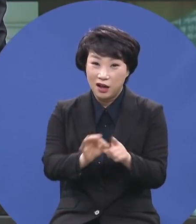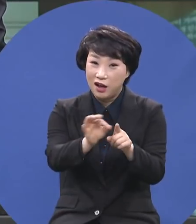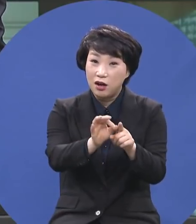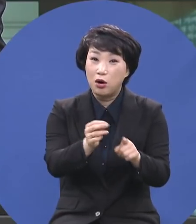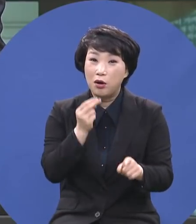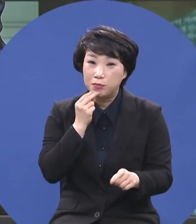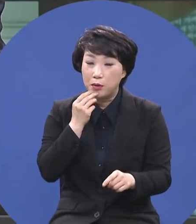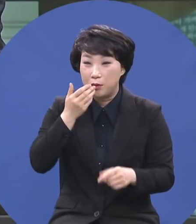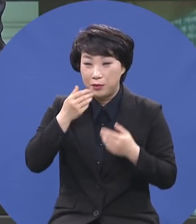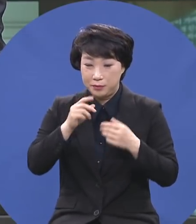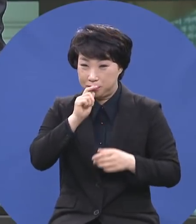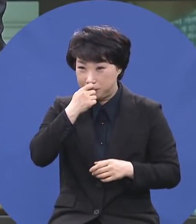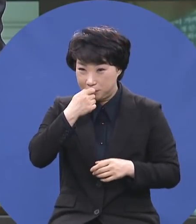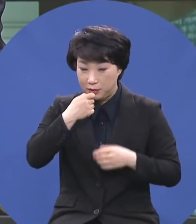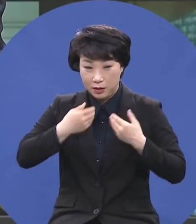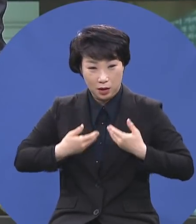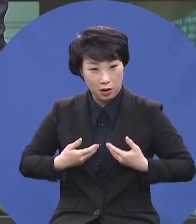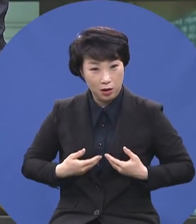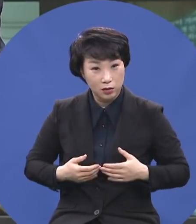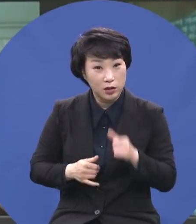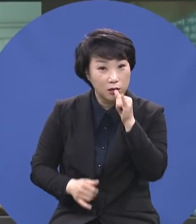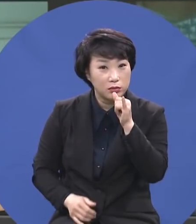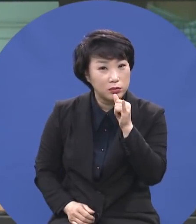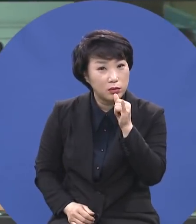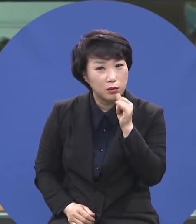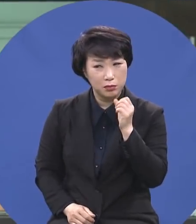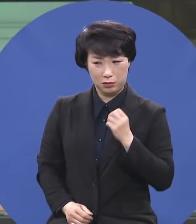수다스럽지 않고 조용한 사람들, 응?